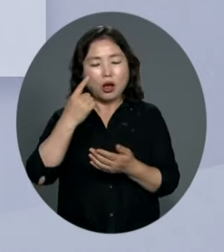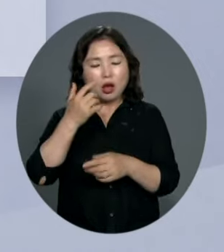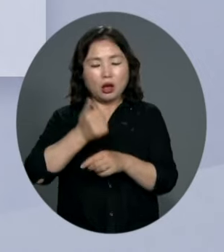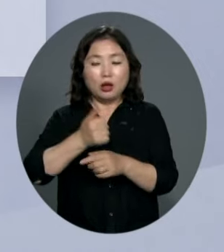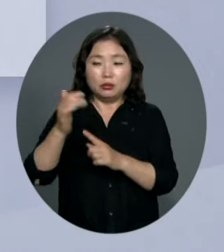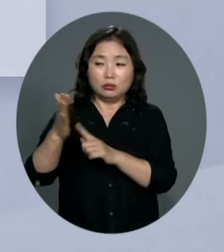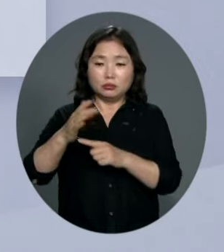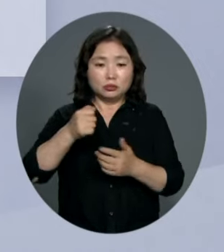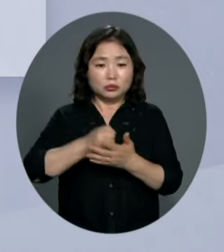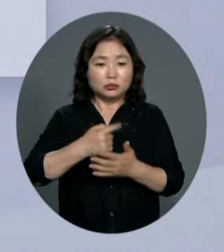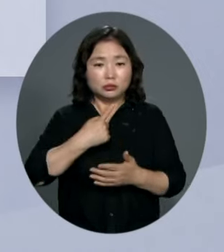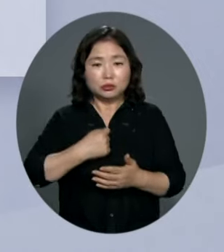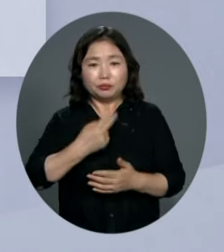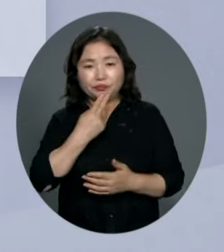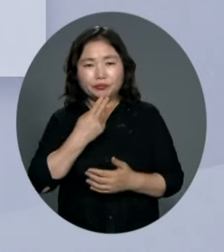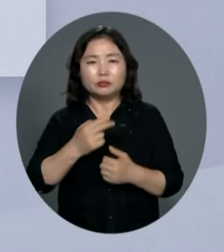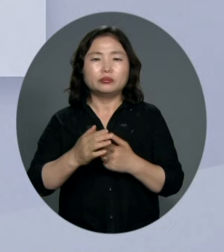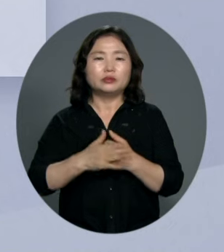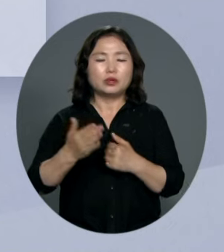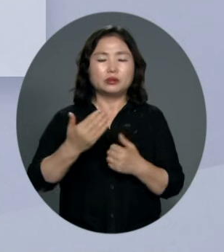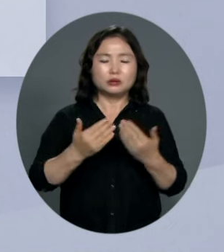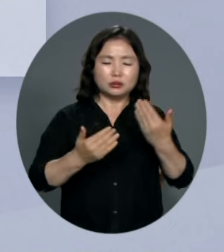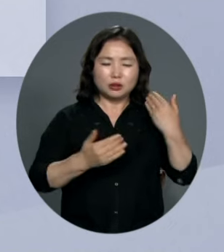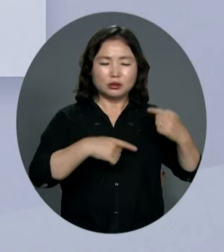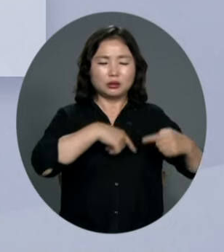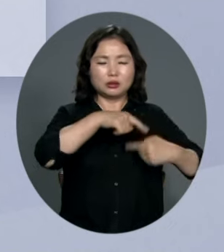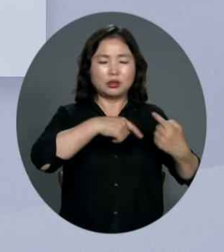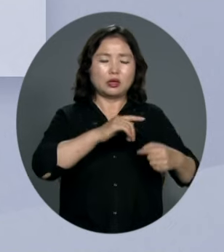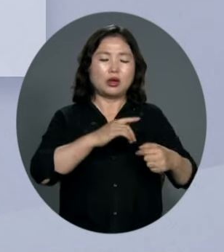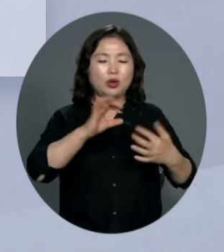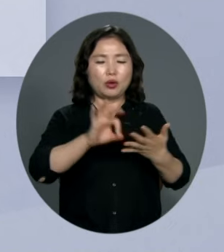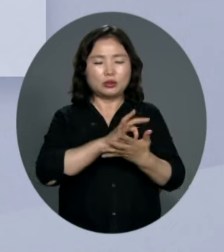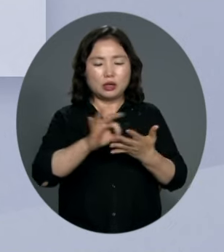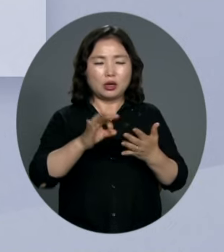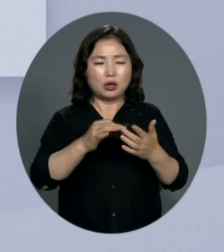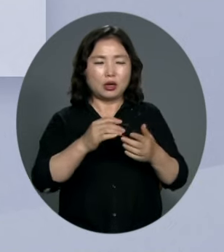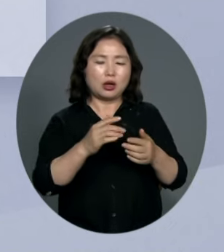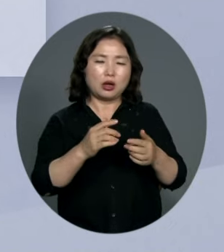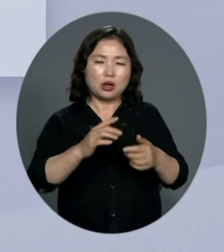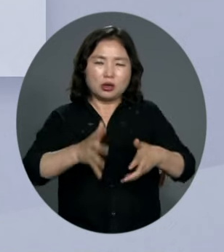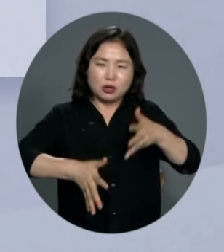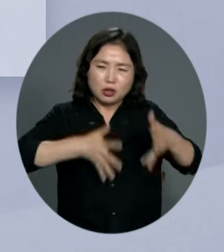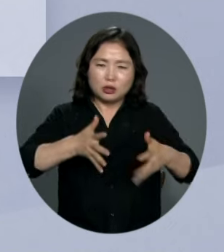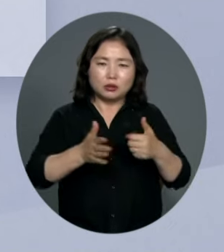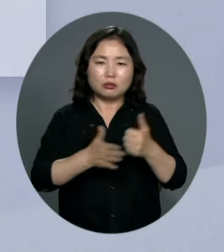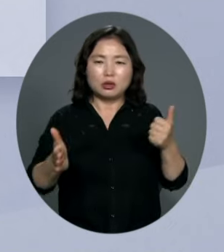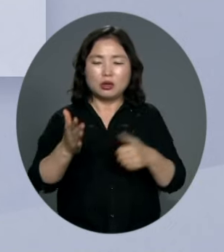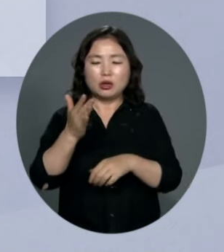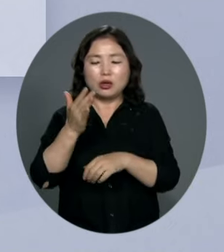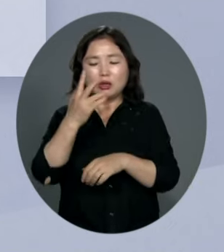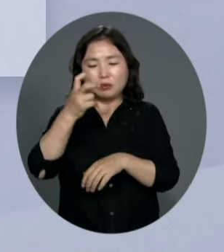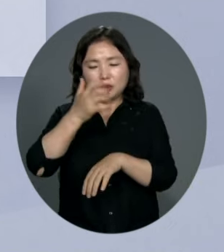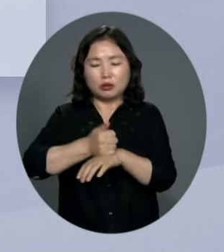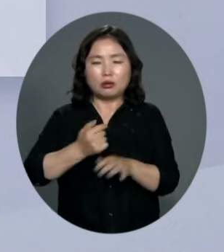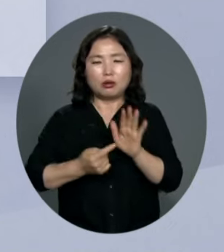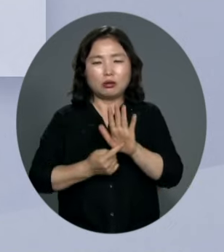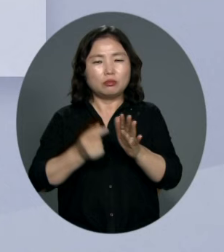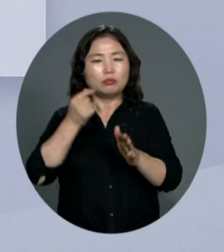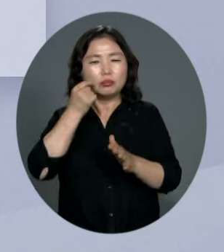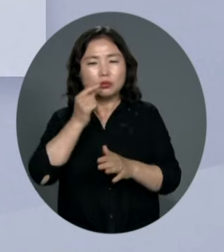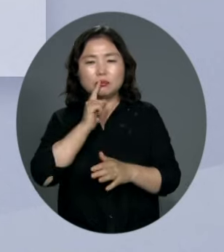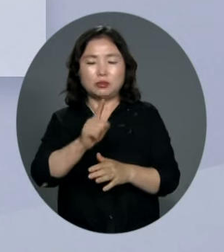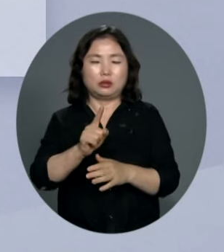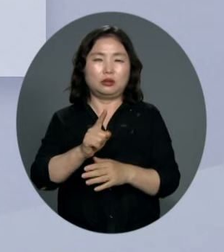나온 적이 없다며 단지 전임 경영진의 회계감사 대응 미숙 때문에 감사 의견 거절이라는 결과가